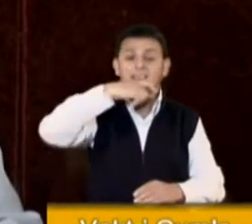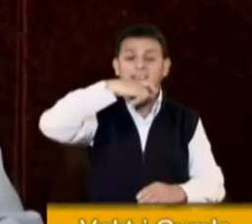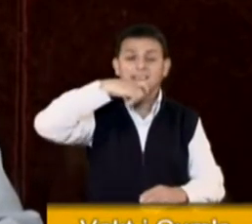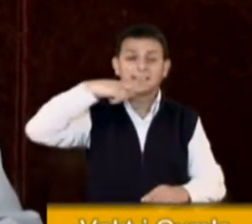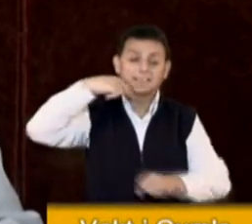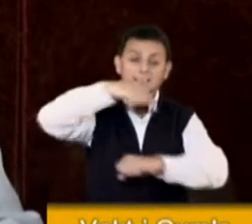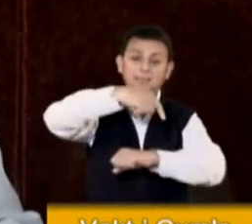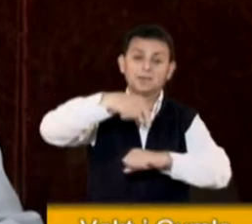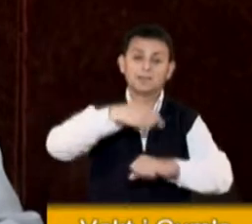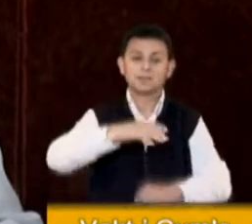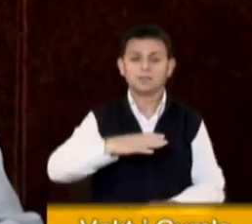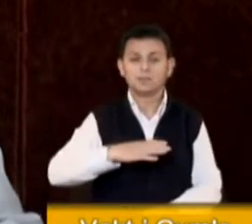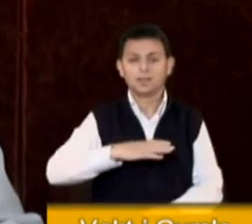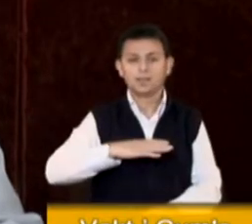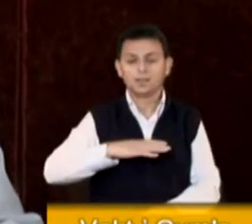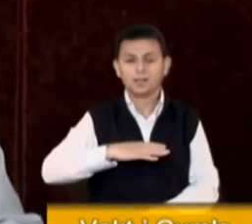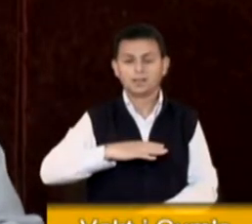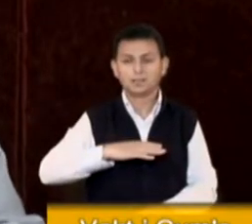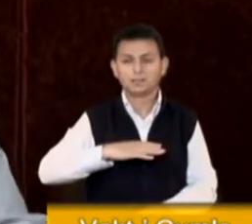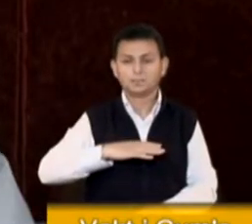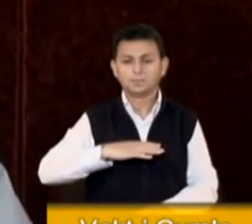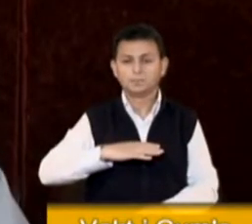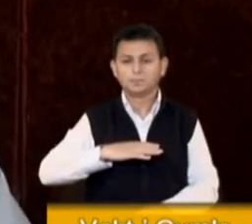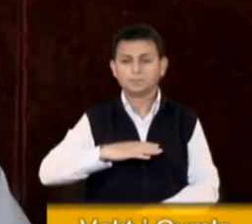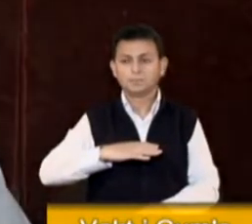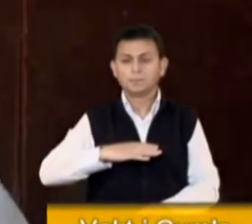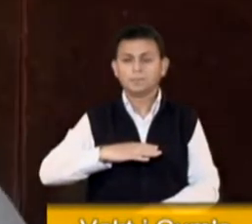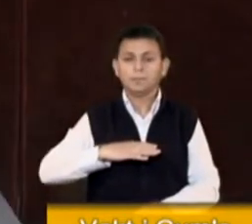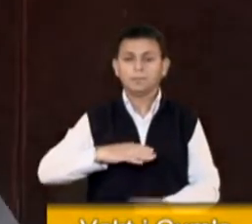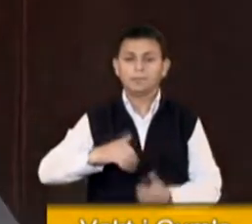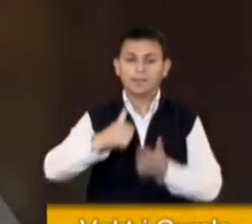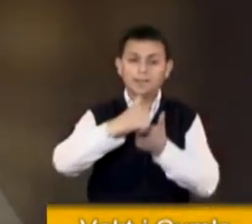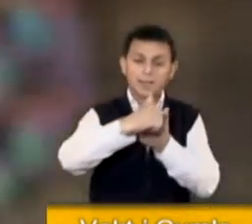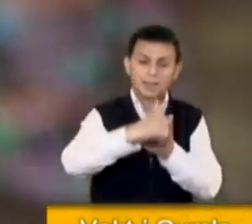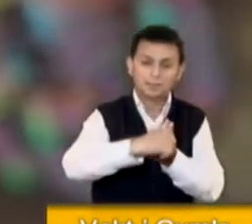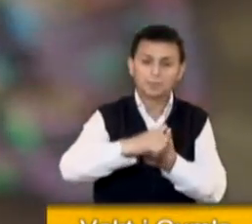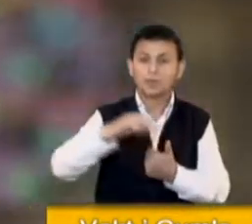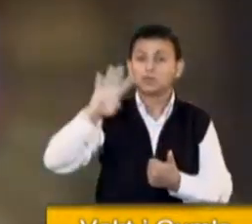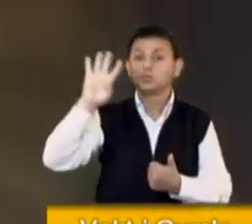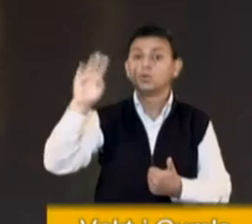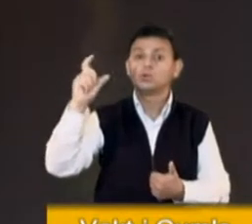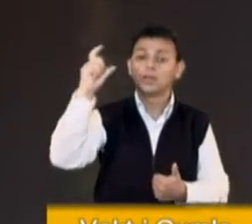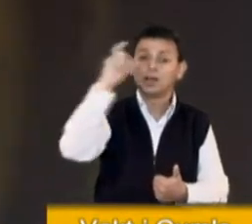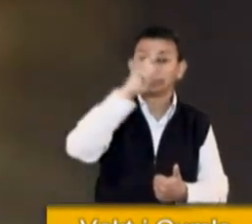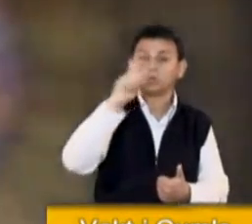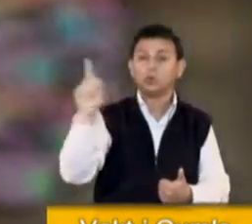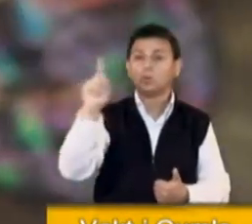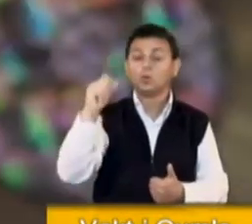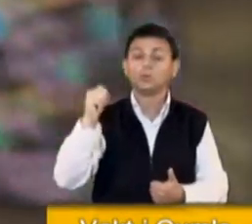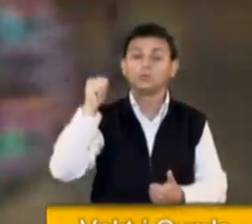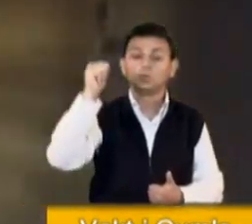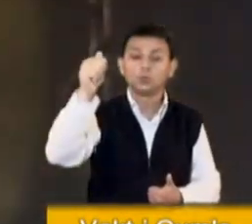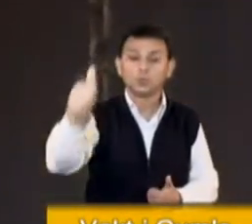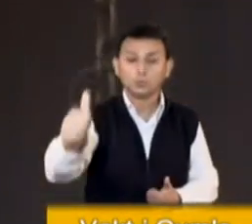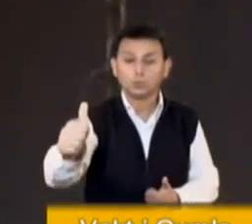hanımlara, kocaları için 4 ay 10 gün yas tutma ruhsatı vardır. Bunun dışında evladın